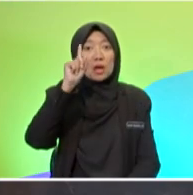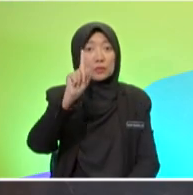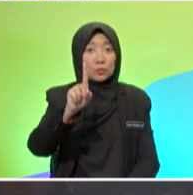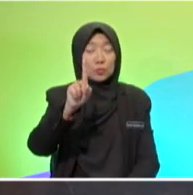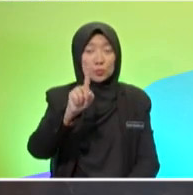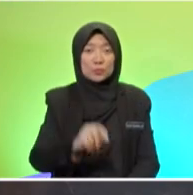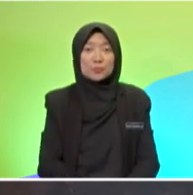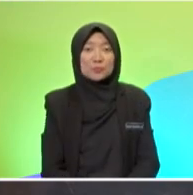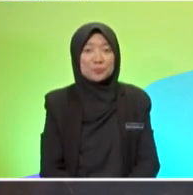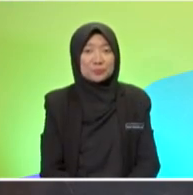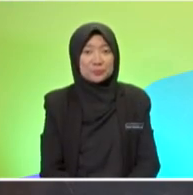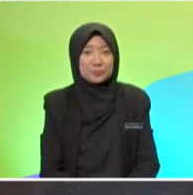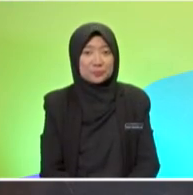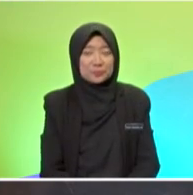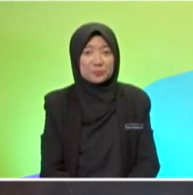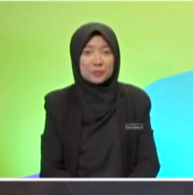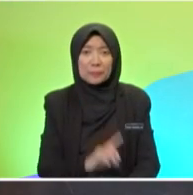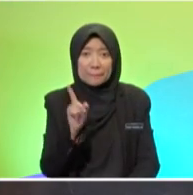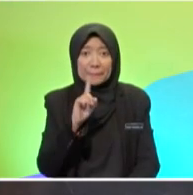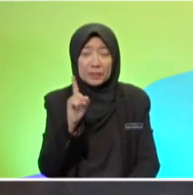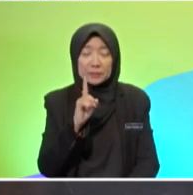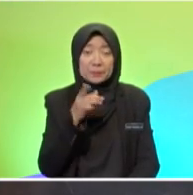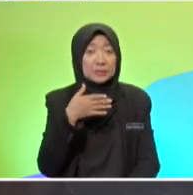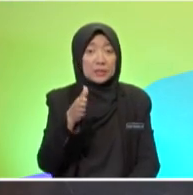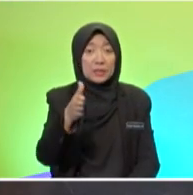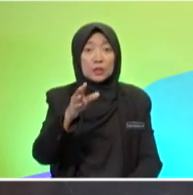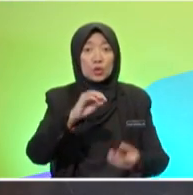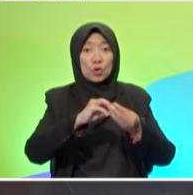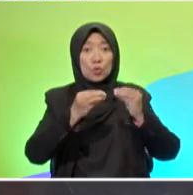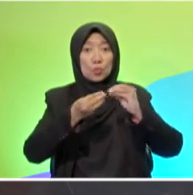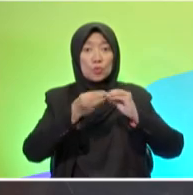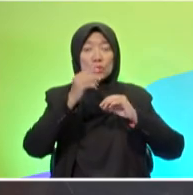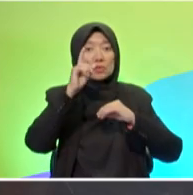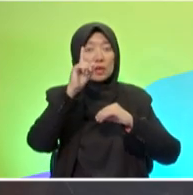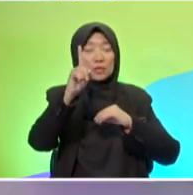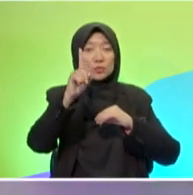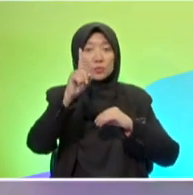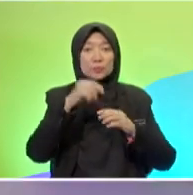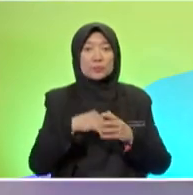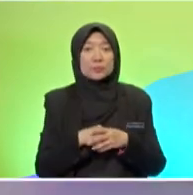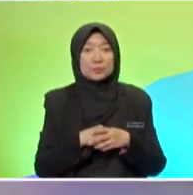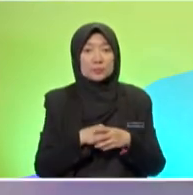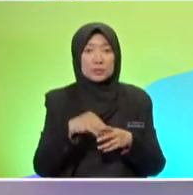Nombor satu. Mana ikan nombor satu ni? Jom kita menyelam masuk ikan nombor satu.